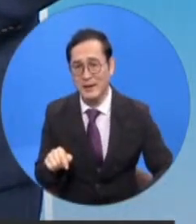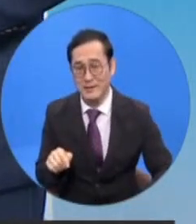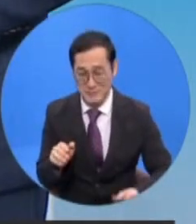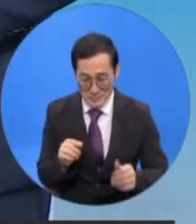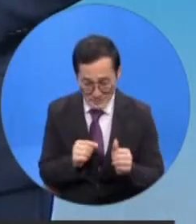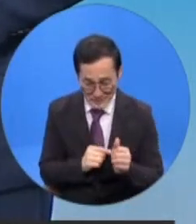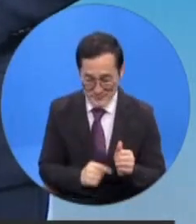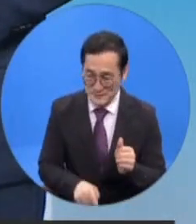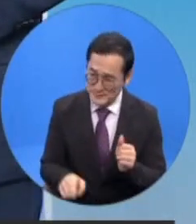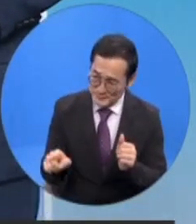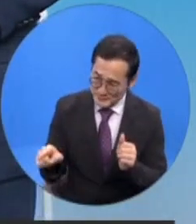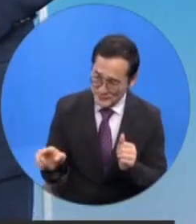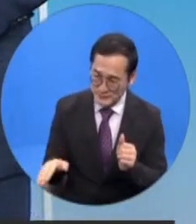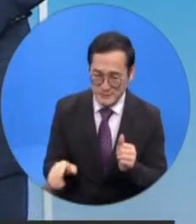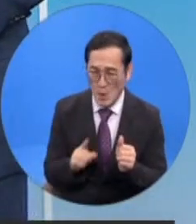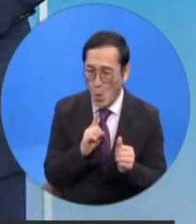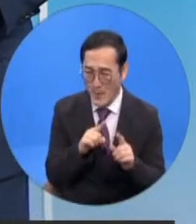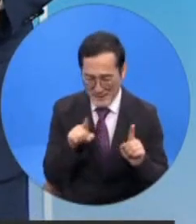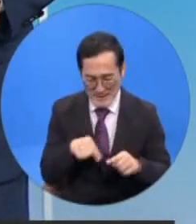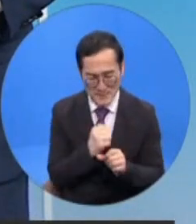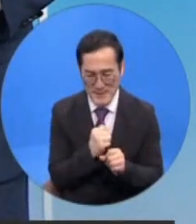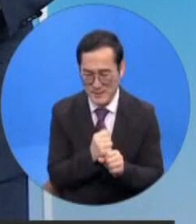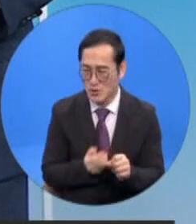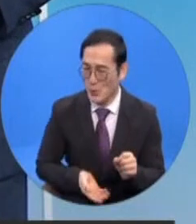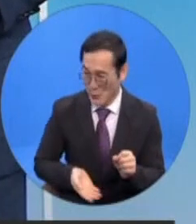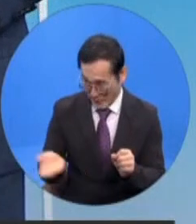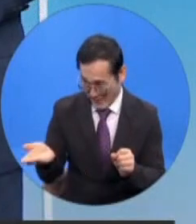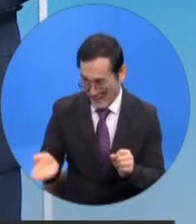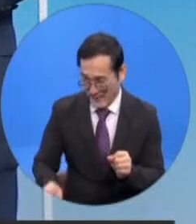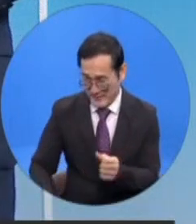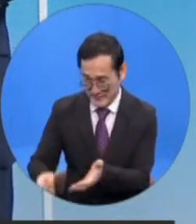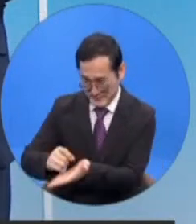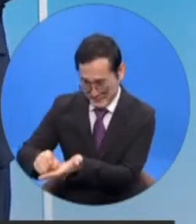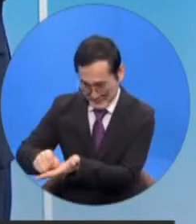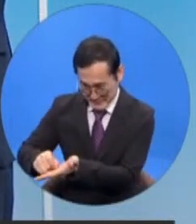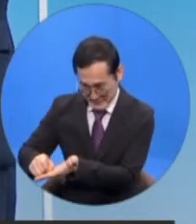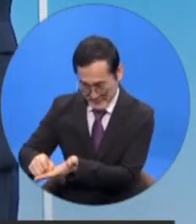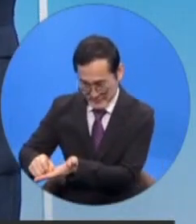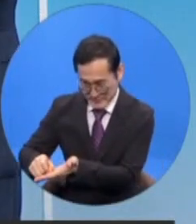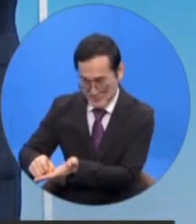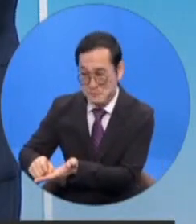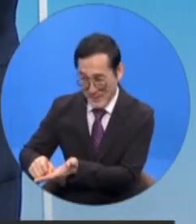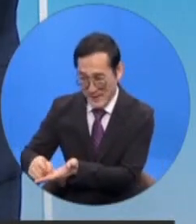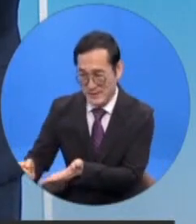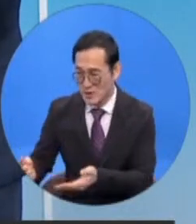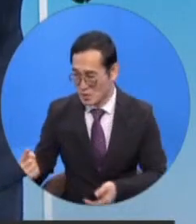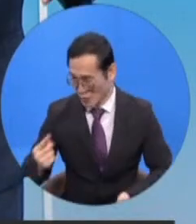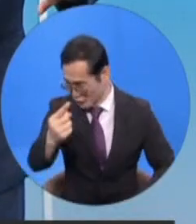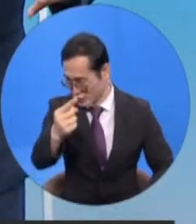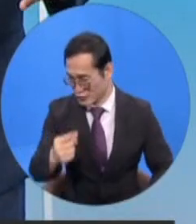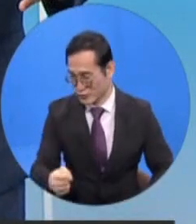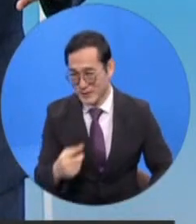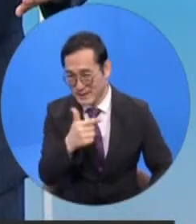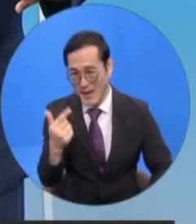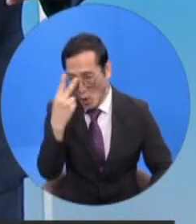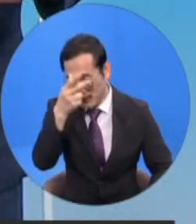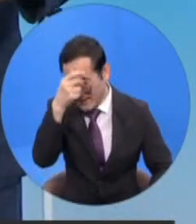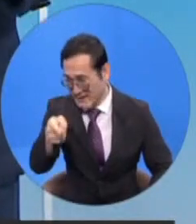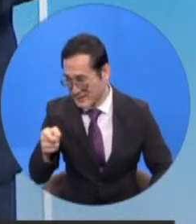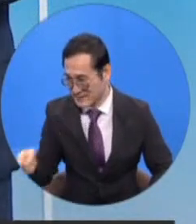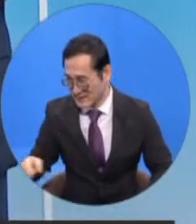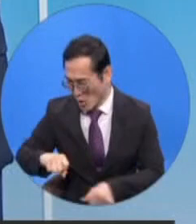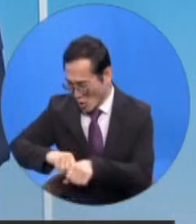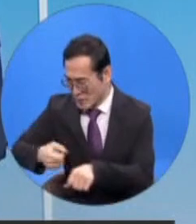씨에게 우리가 고발장을 만들어서 보내겠다 대검 쪽에서 억지로 고발장을 접수한 것처럼 해야 한다